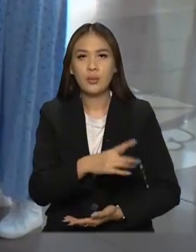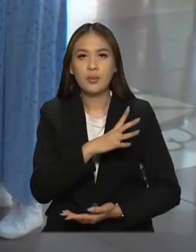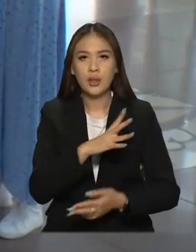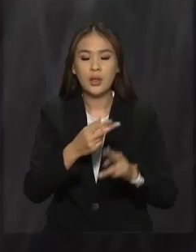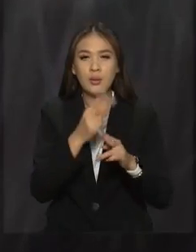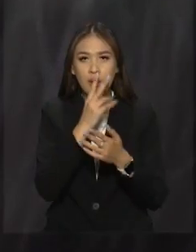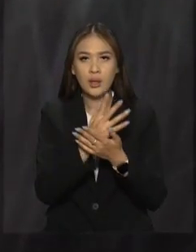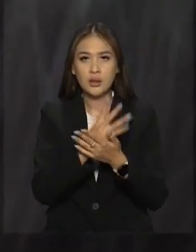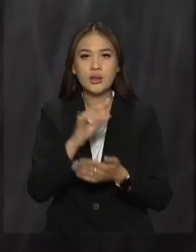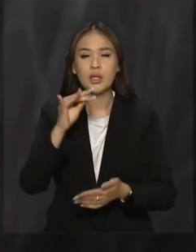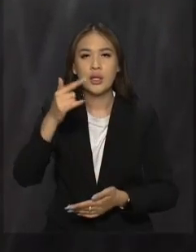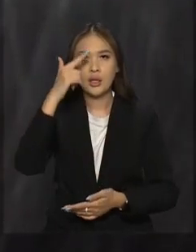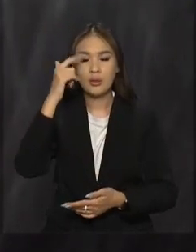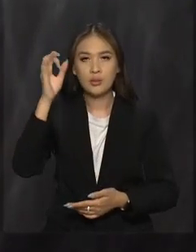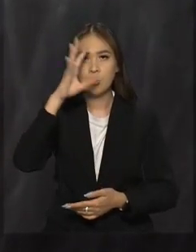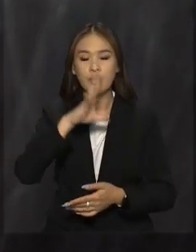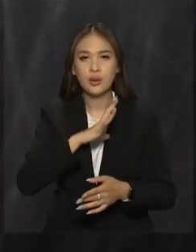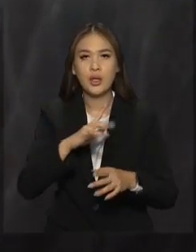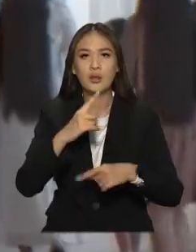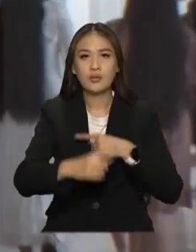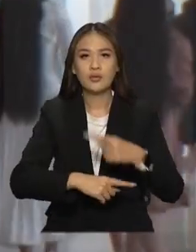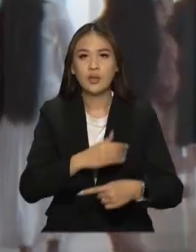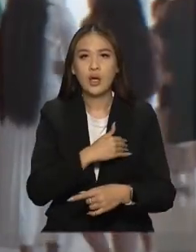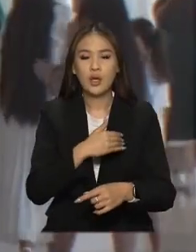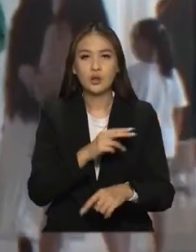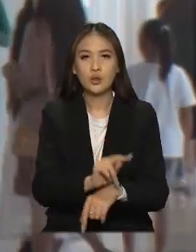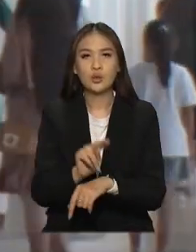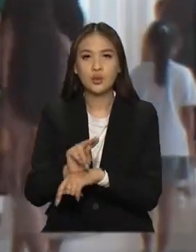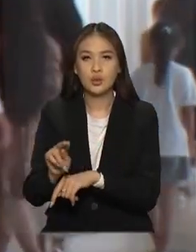знаниями и опытом с подрастающим поколением